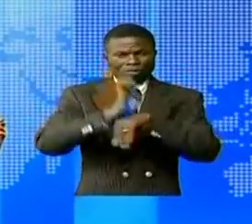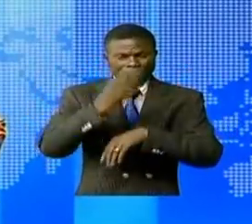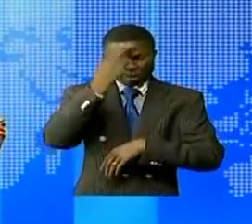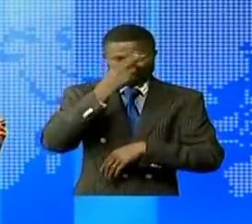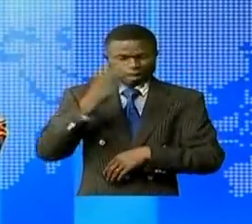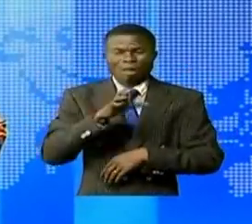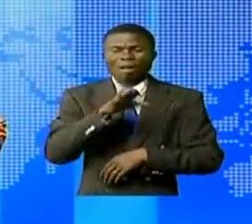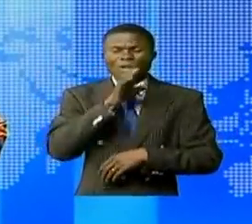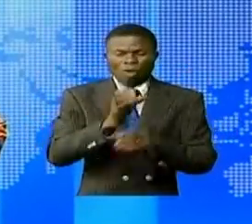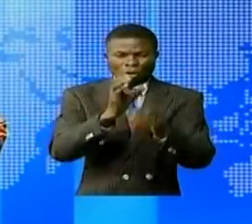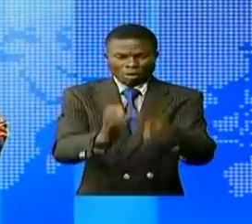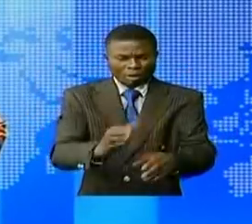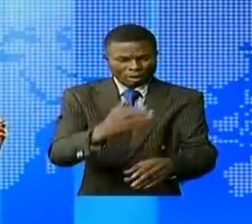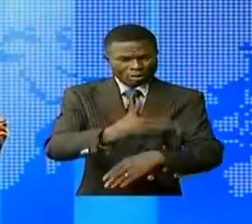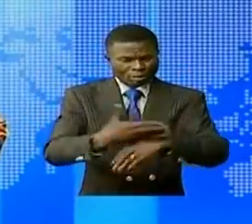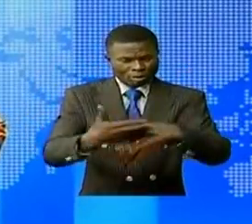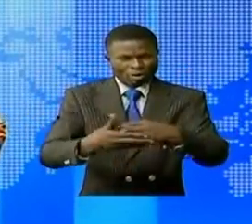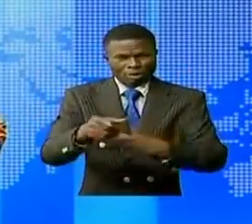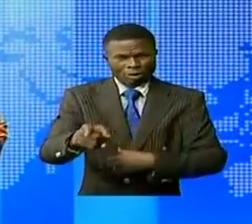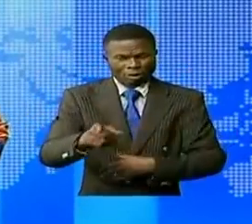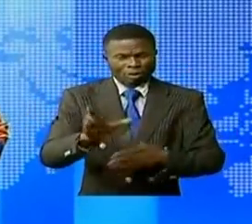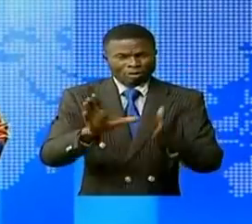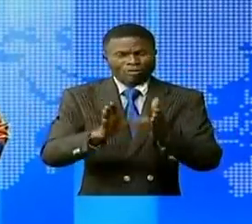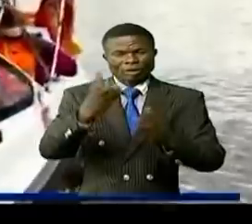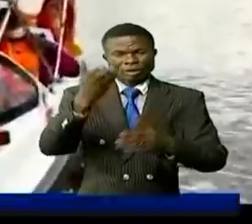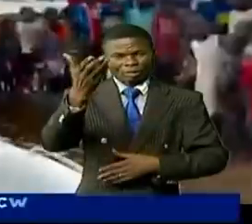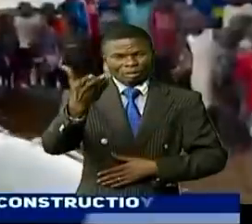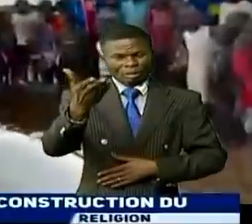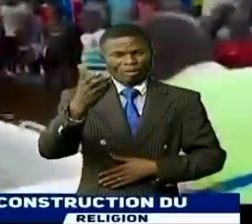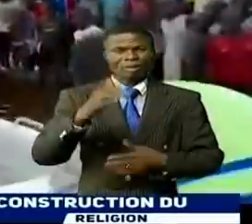pierre de construction de ce sanctuaire. Patit Ndongo.